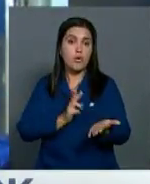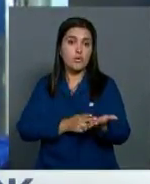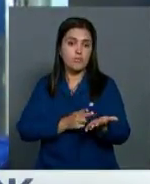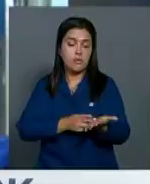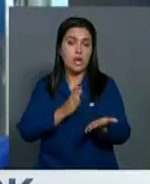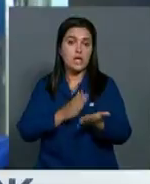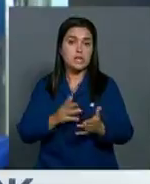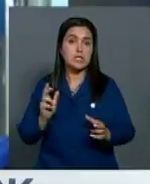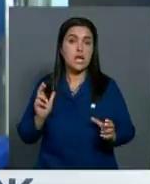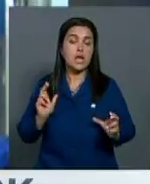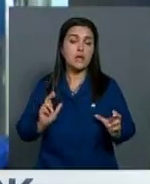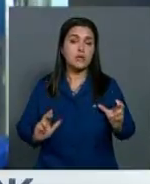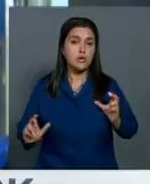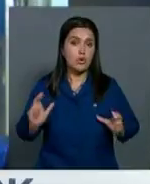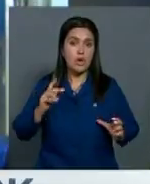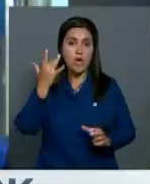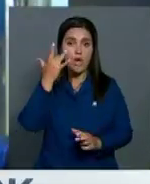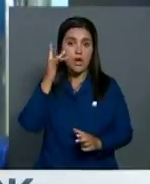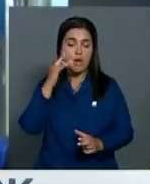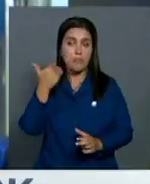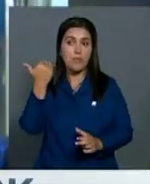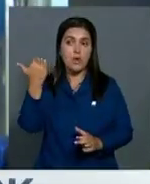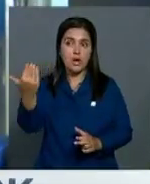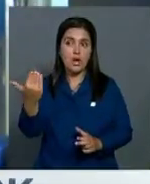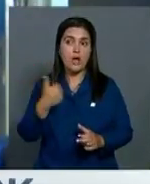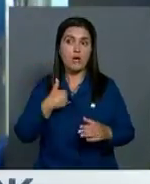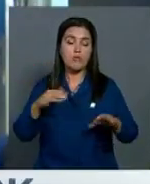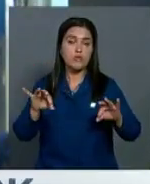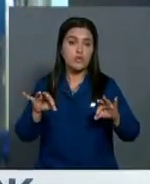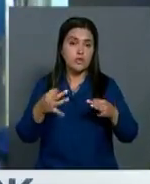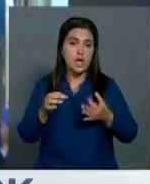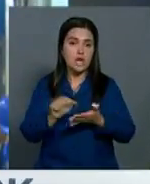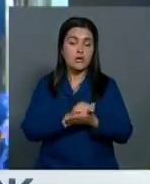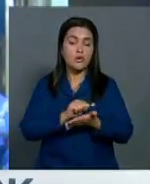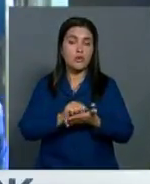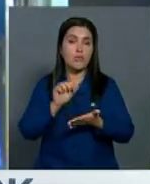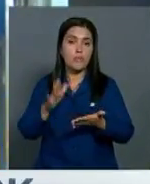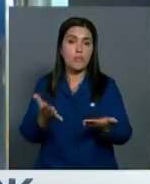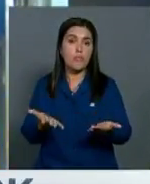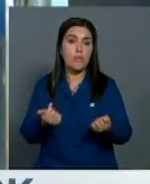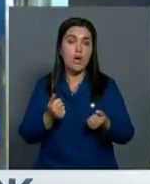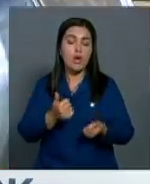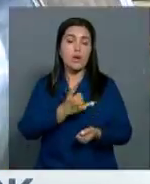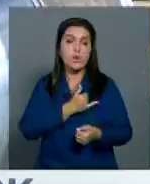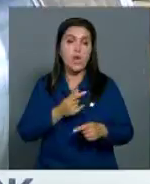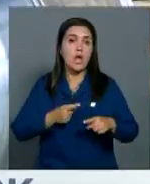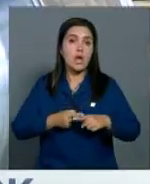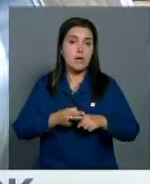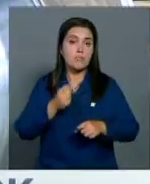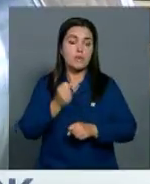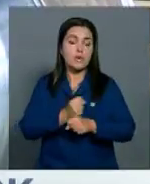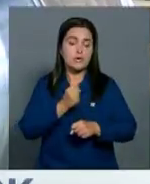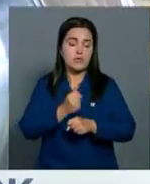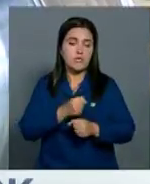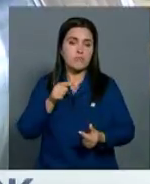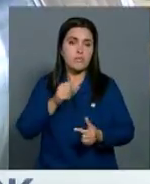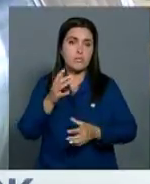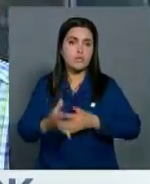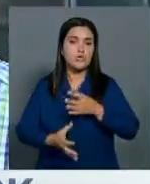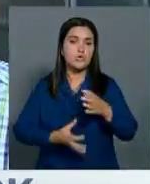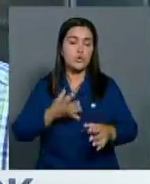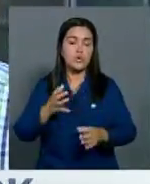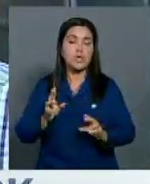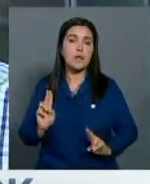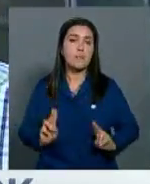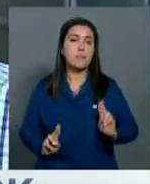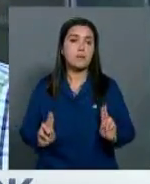Институтом нефти и газа американским. То, что наш продукт, наши шаровые краны соответствуют международным требованиям.